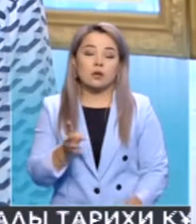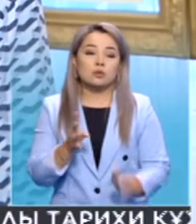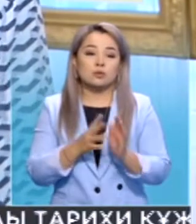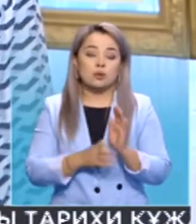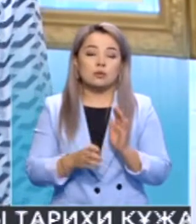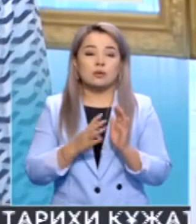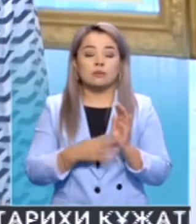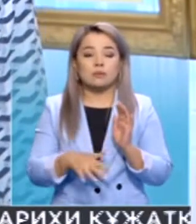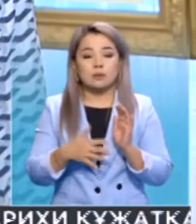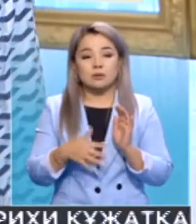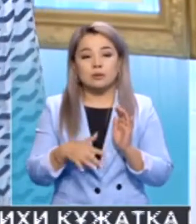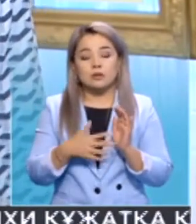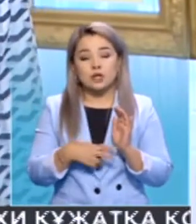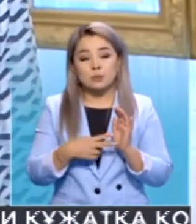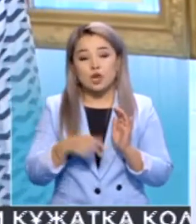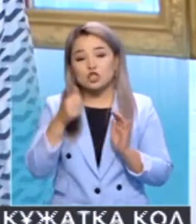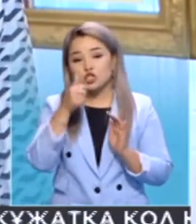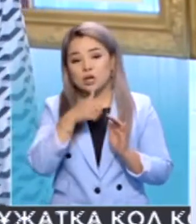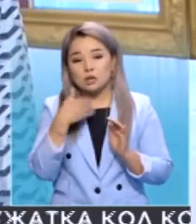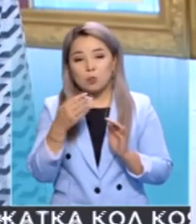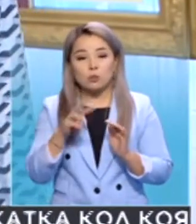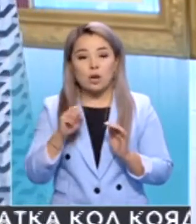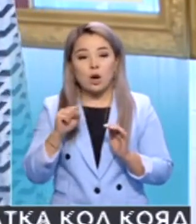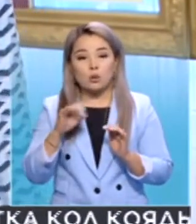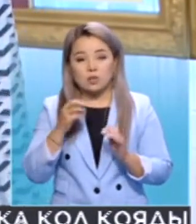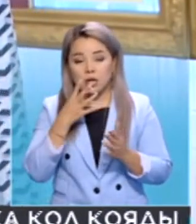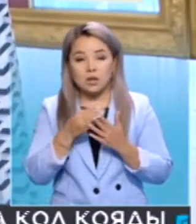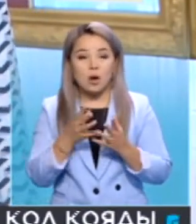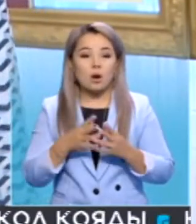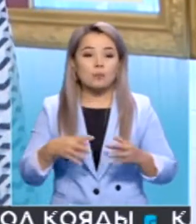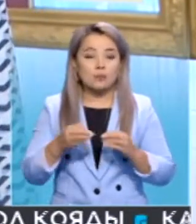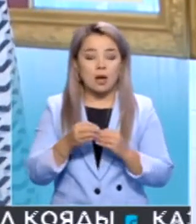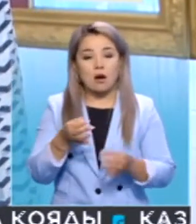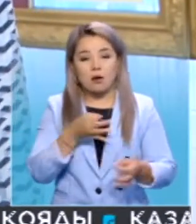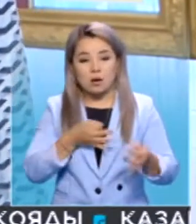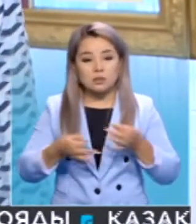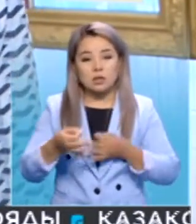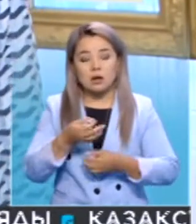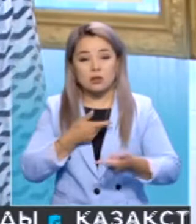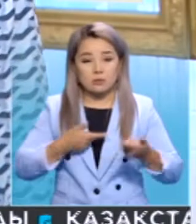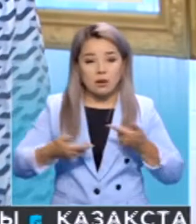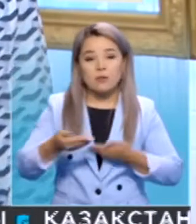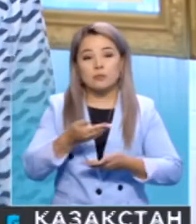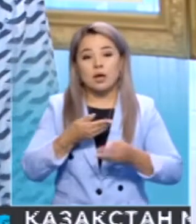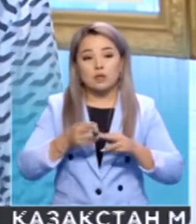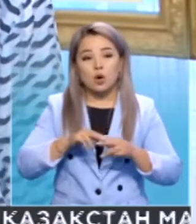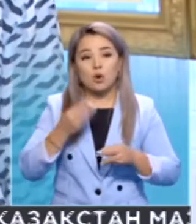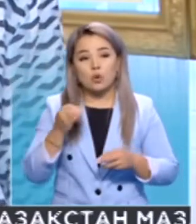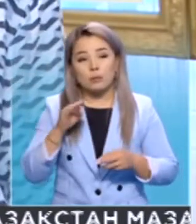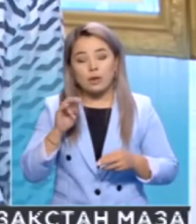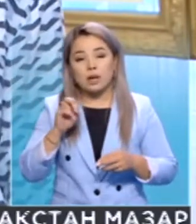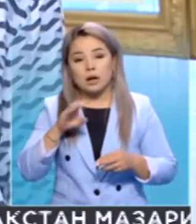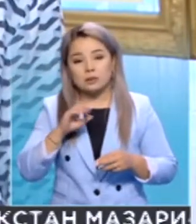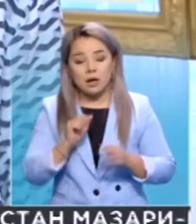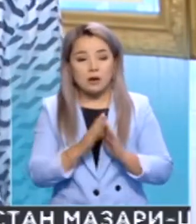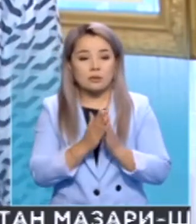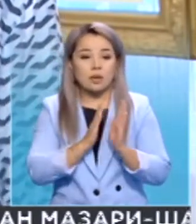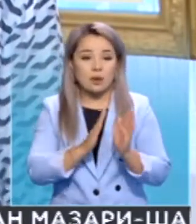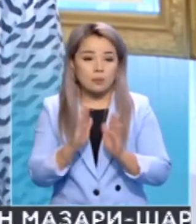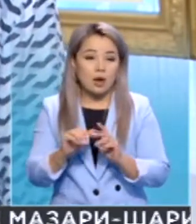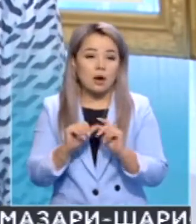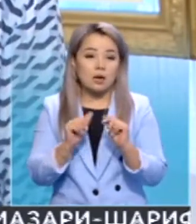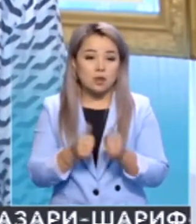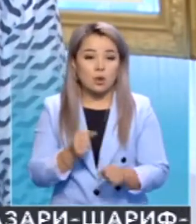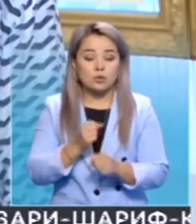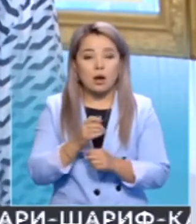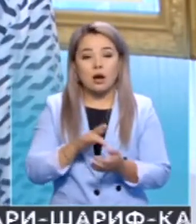1957 году. 1970 жылы Мұхтар Әуезовтің отбасы ақылдасып, Шолпан ата тұрғындарына арнап мұнда кітапхана ұйымдастырады. Содан бері